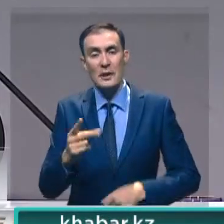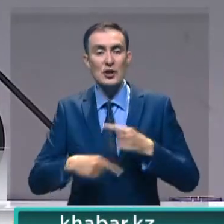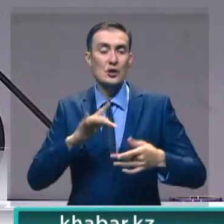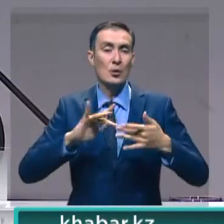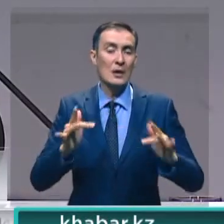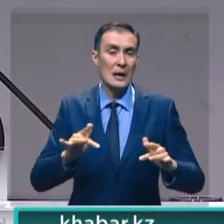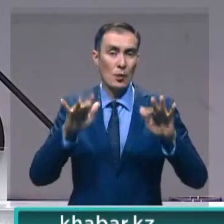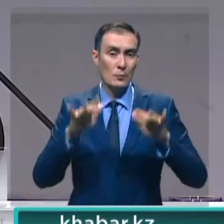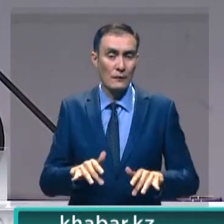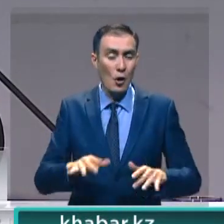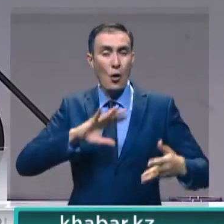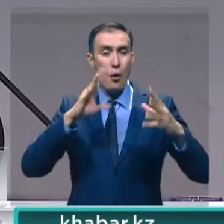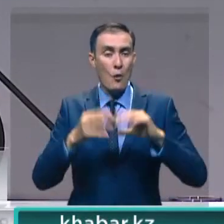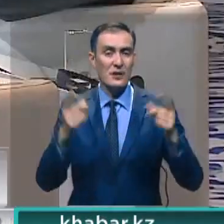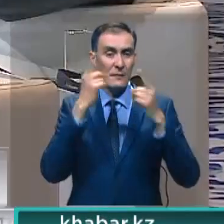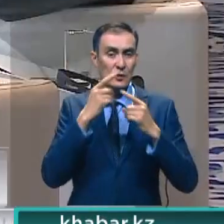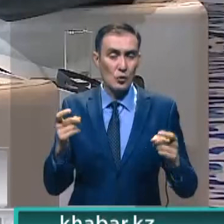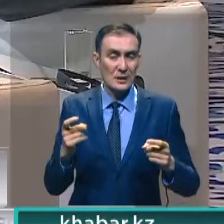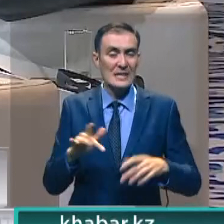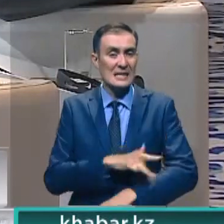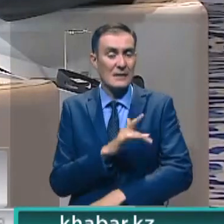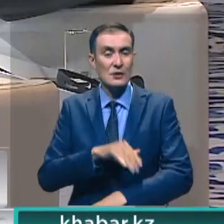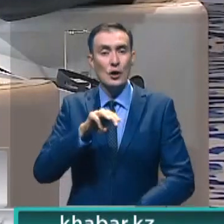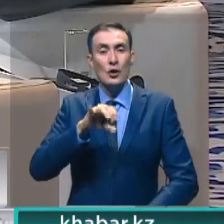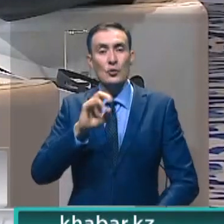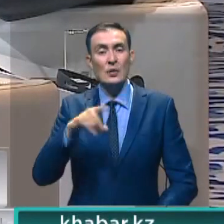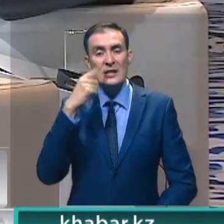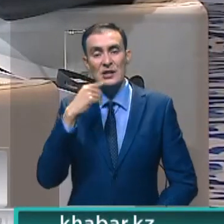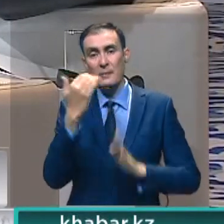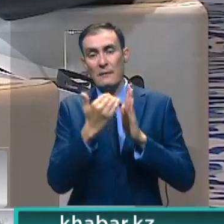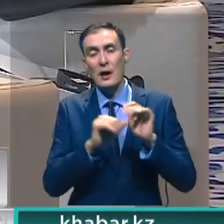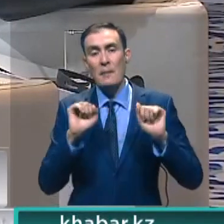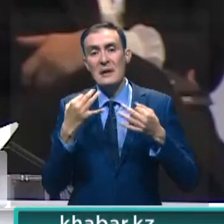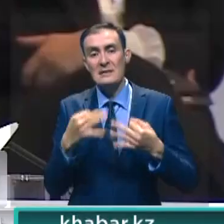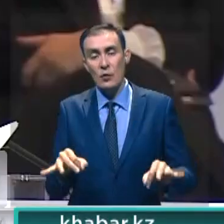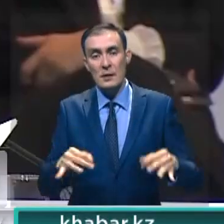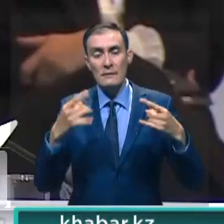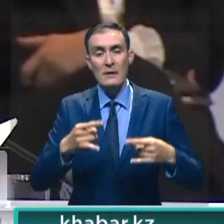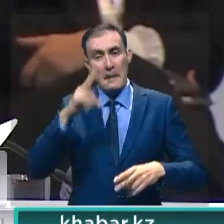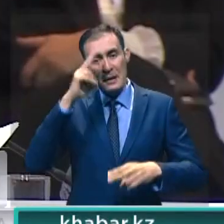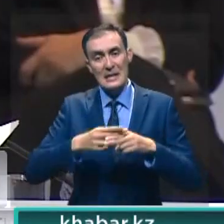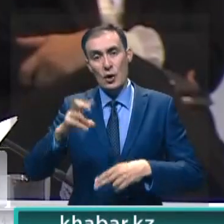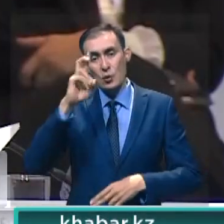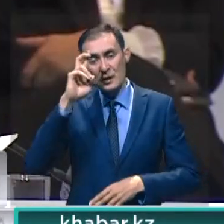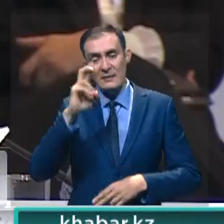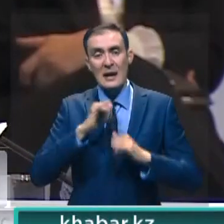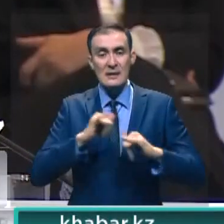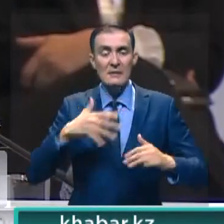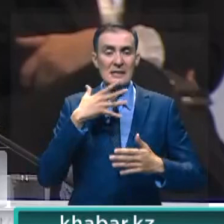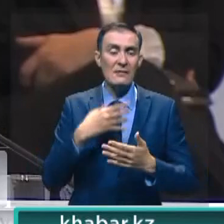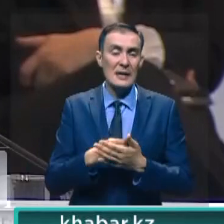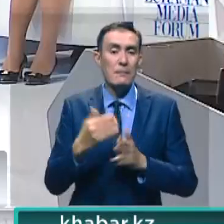онлайн. По задумке, общий информационный сервис тюркоязычного контента позволит телевизионщикам братских стран продвигать свой